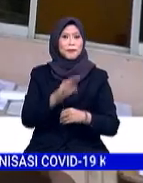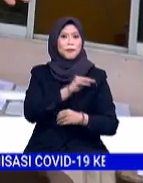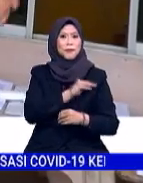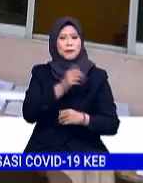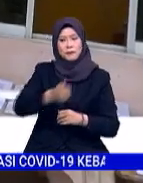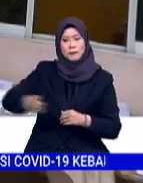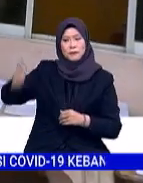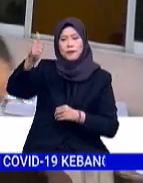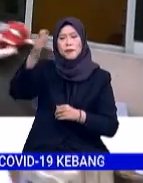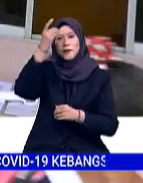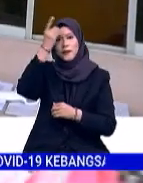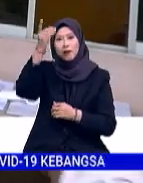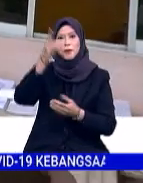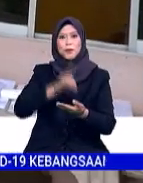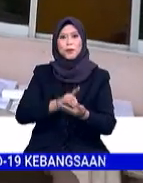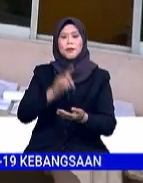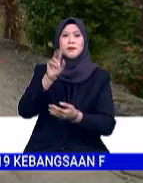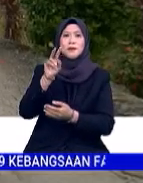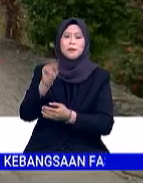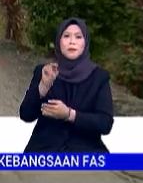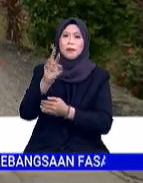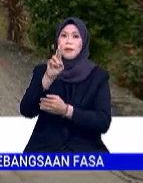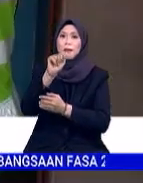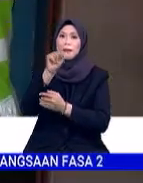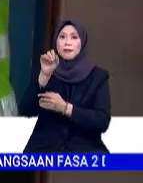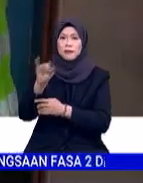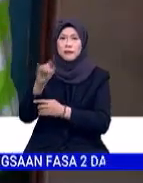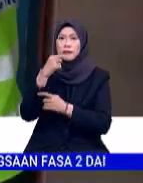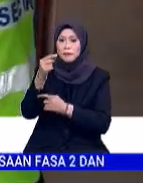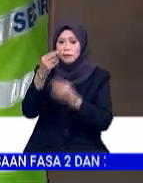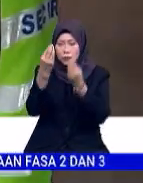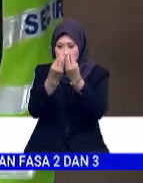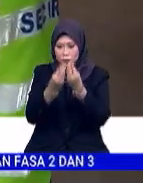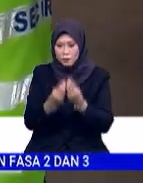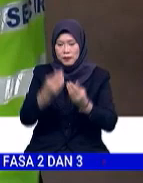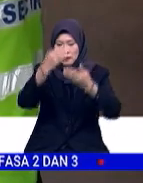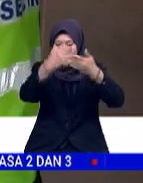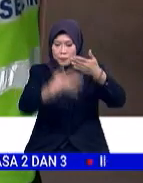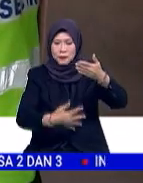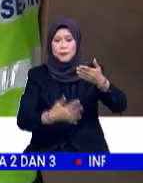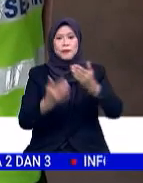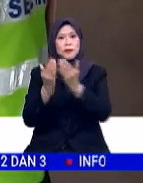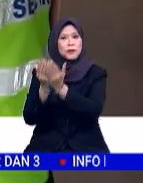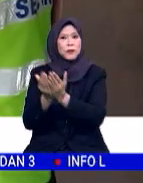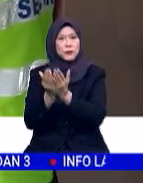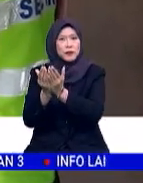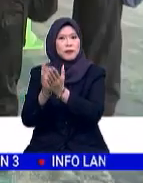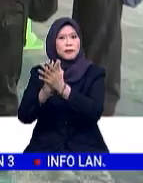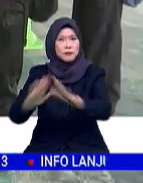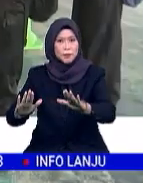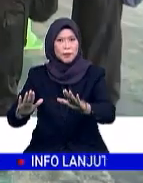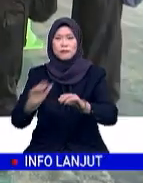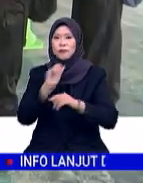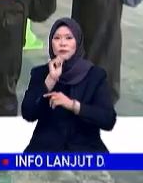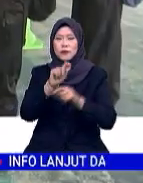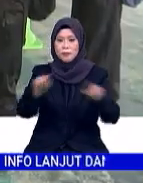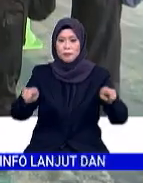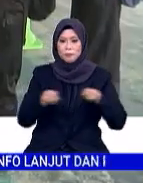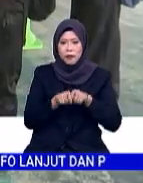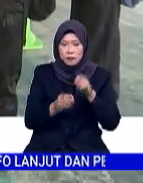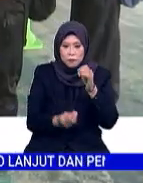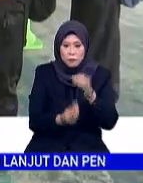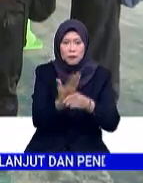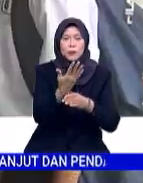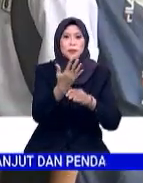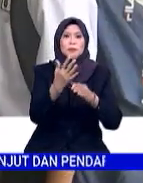kanan pendidikan Datuk Dr Mohamad Razi jidin data yang diperoleh jelas menunjukkan bahawa sekolah selamat dan bukan tempat pencetus